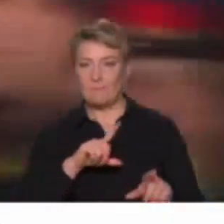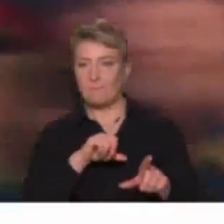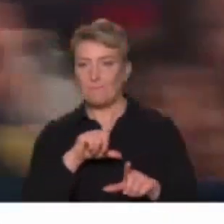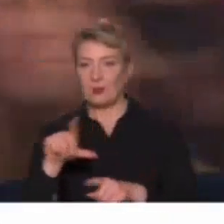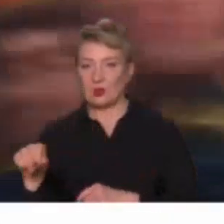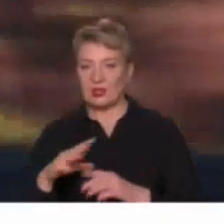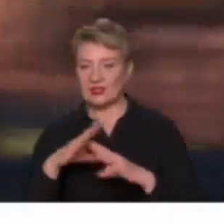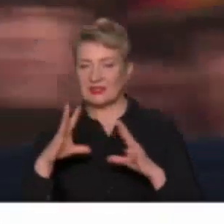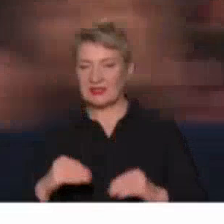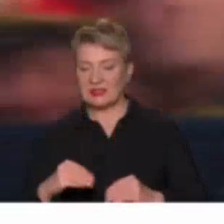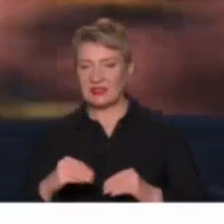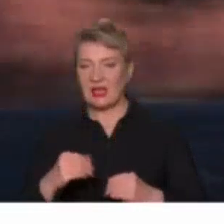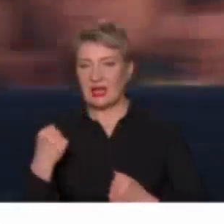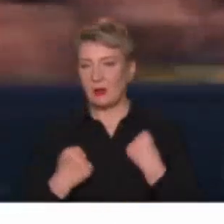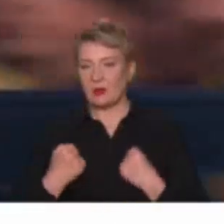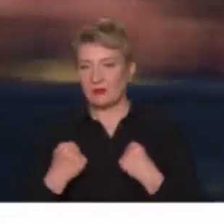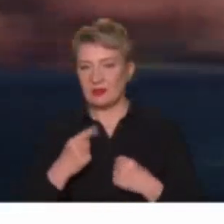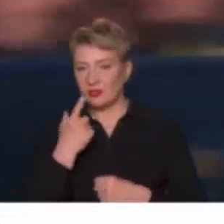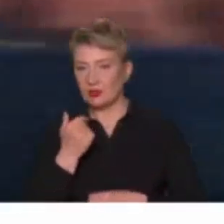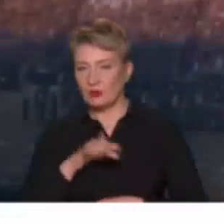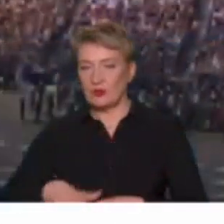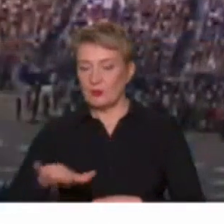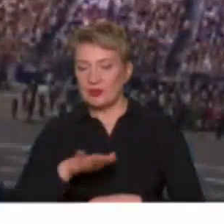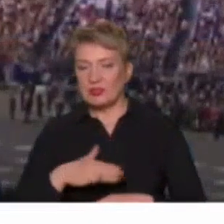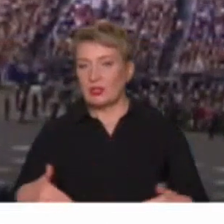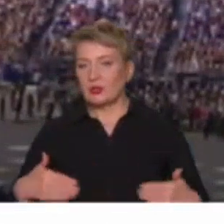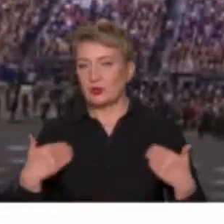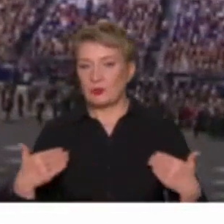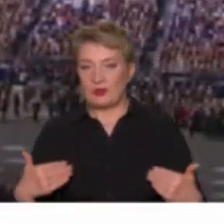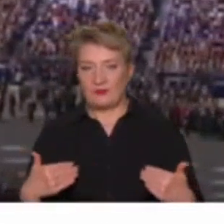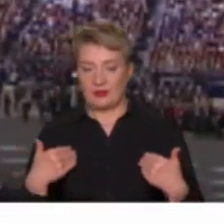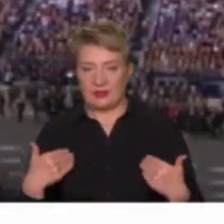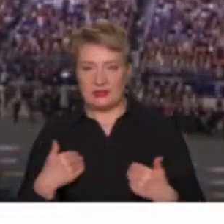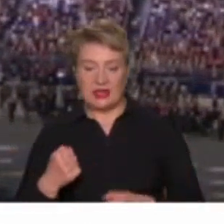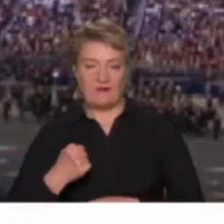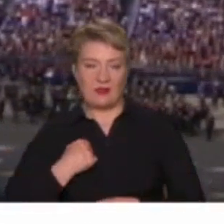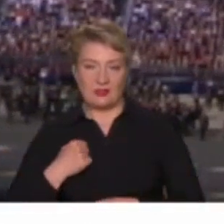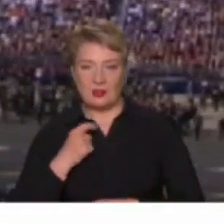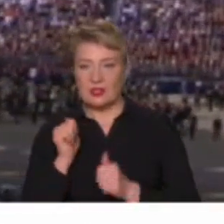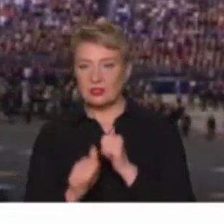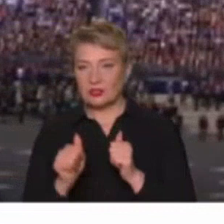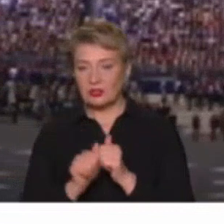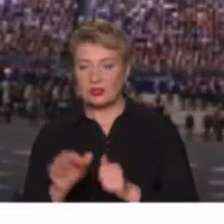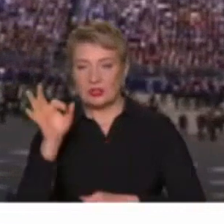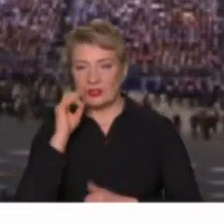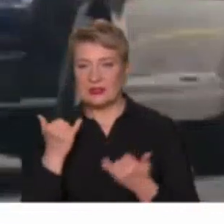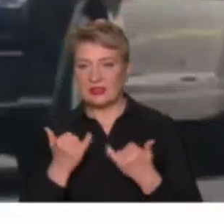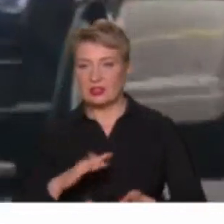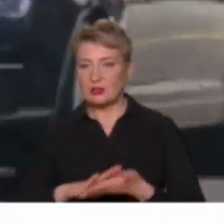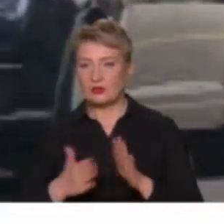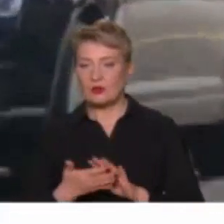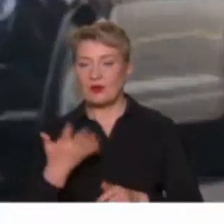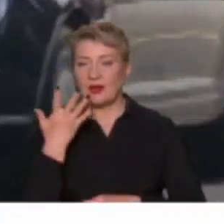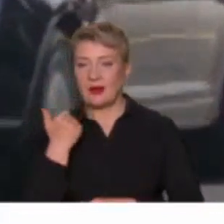«Аурус» з Червоною площею, щоб привітати парадні розрахунки військ. І хоч це щорічний ритуал у нинішніх умовах, коли на війну з